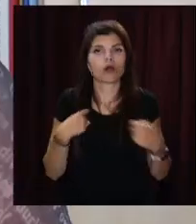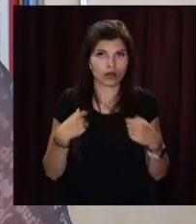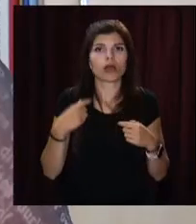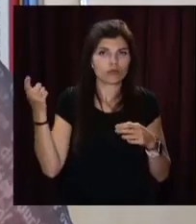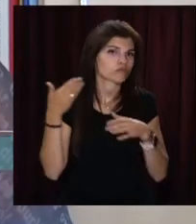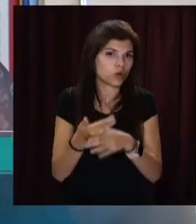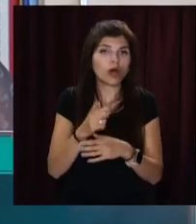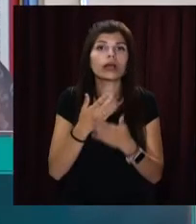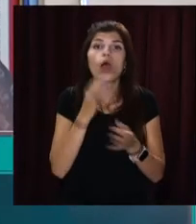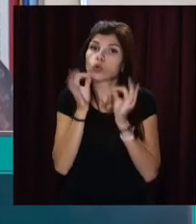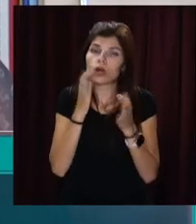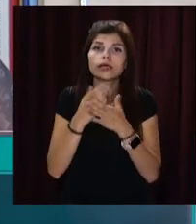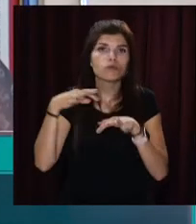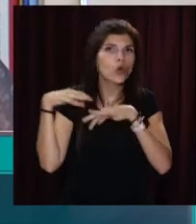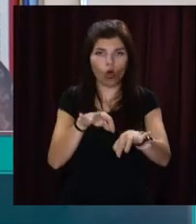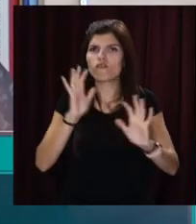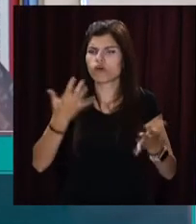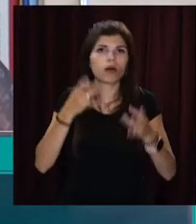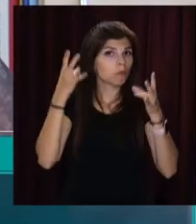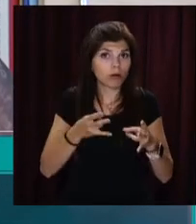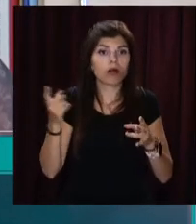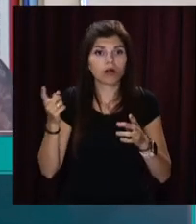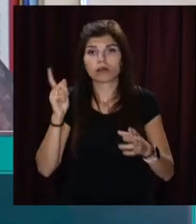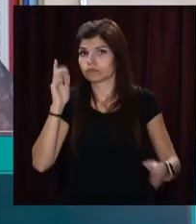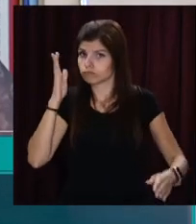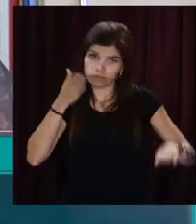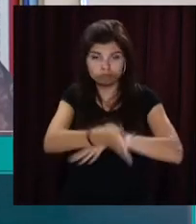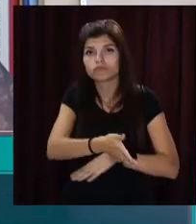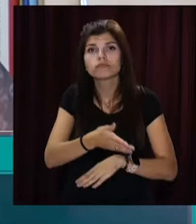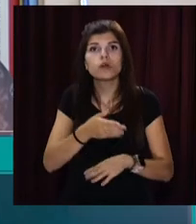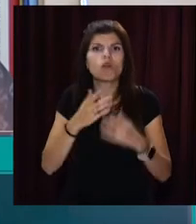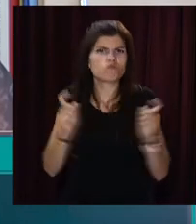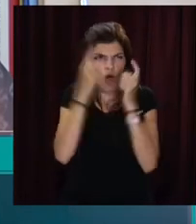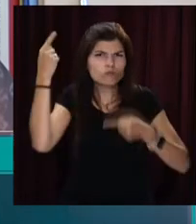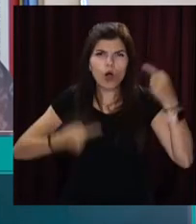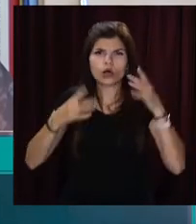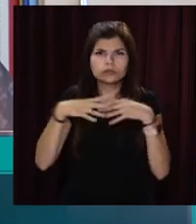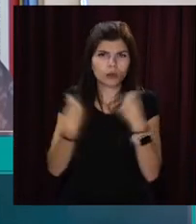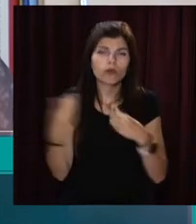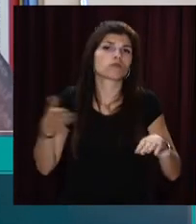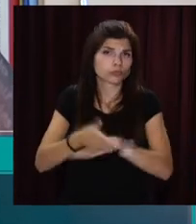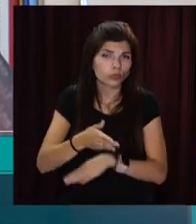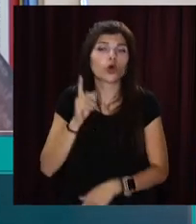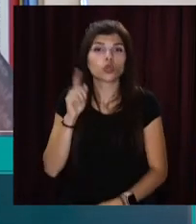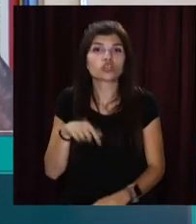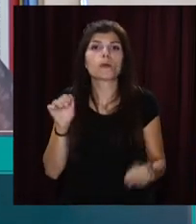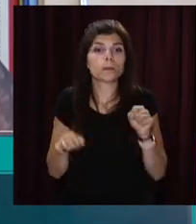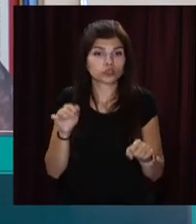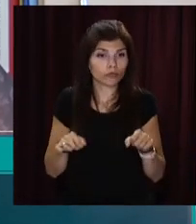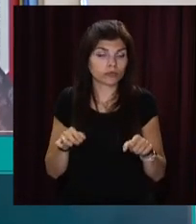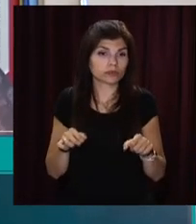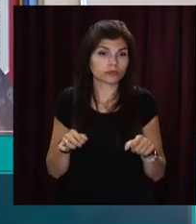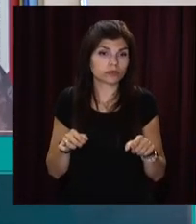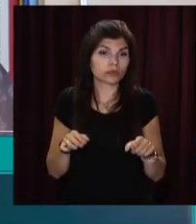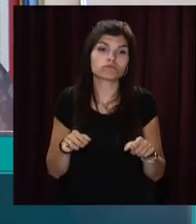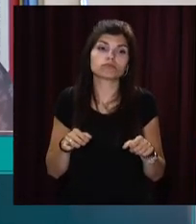насильства. Передбачається консультативна служба, мобільна бригада, яка має на меті виїзд з метою оперативного реагування у